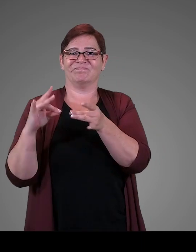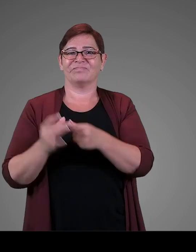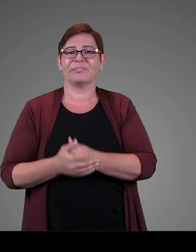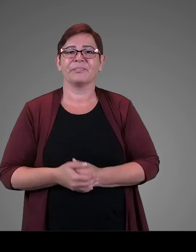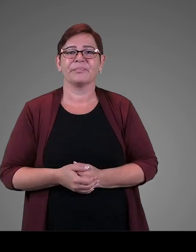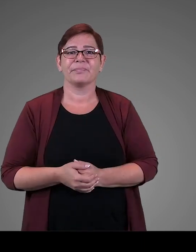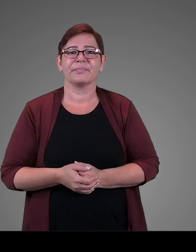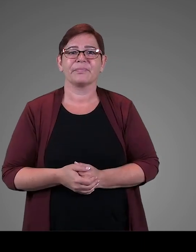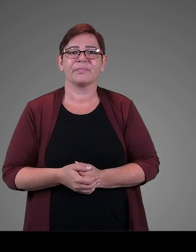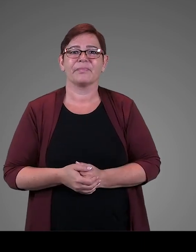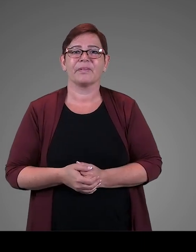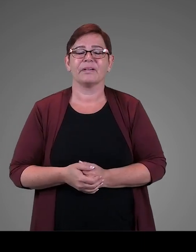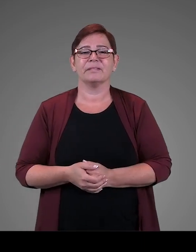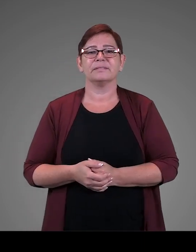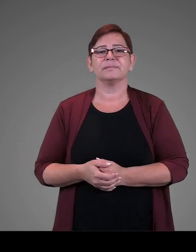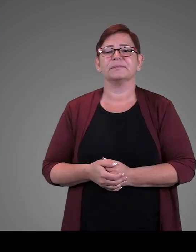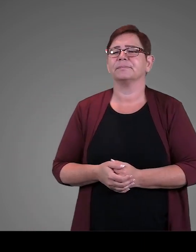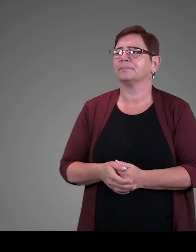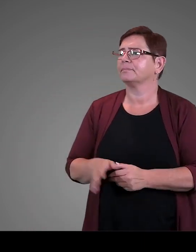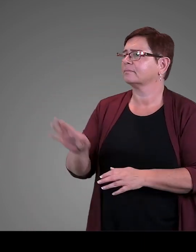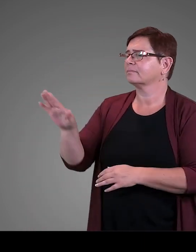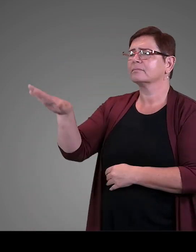Jeu de mots.